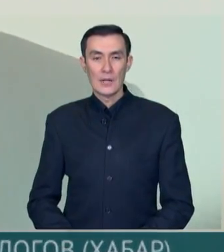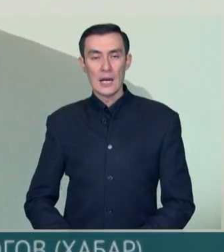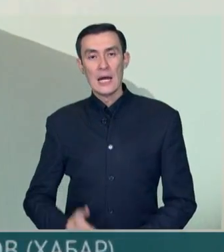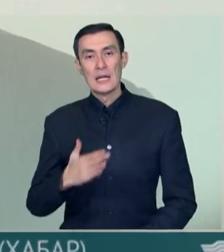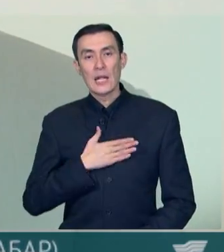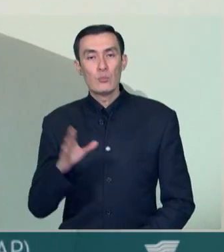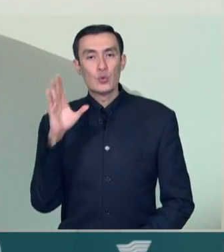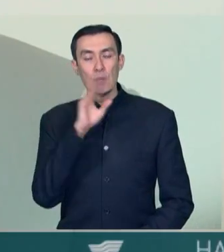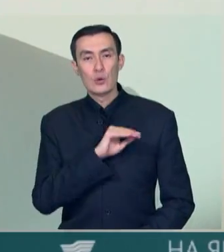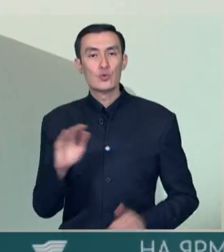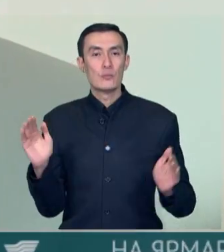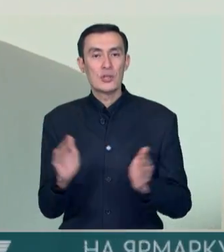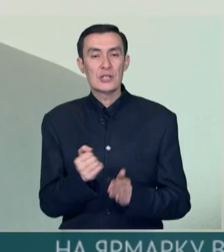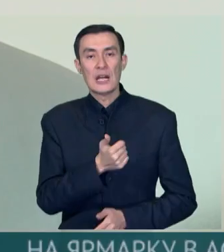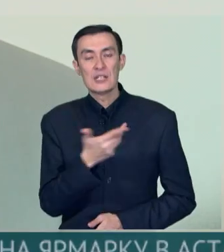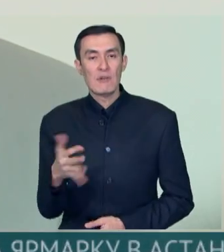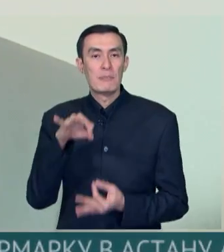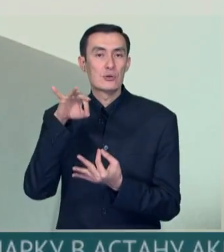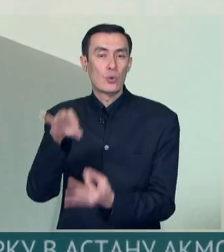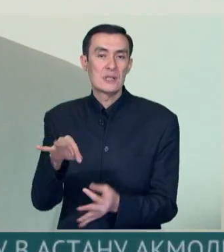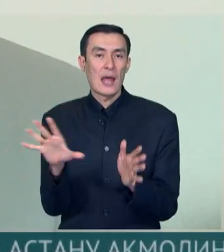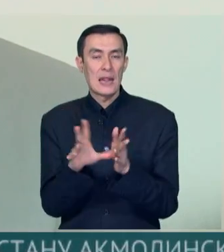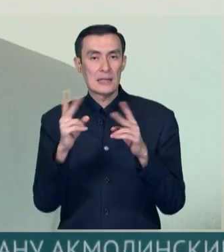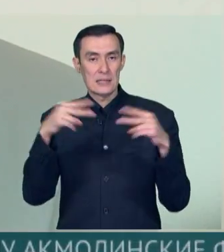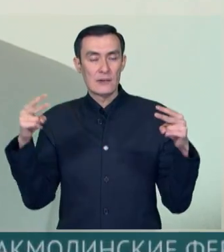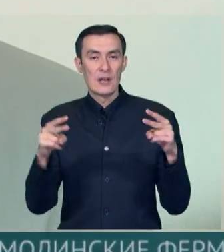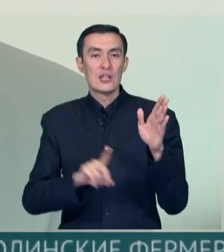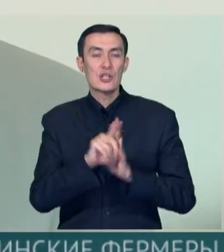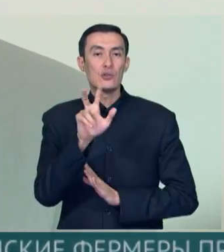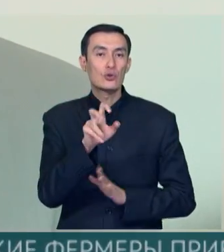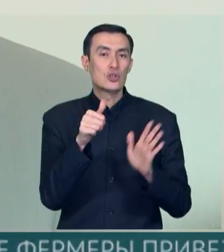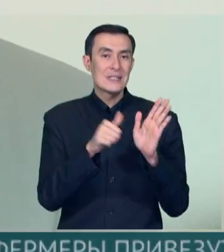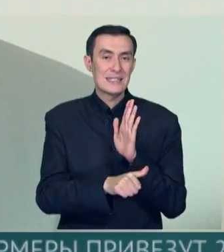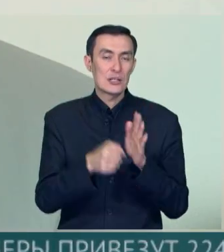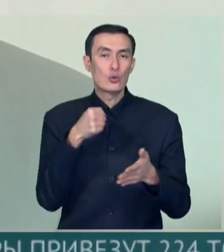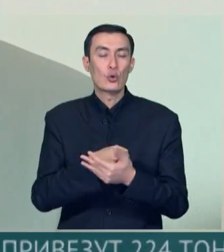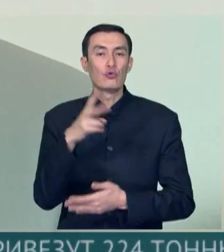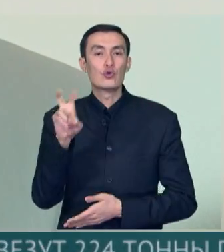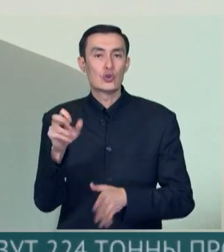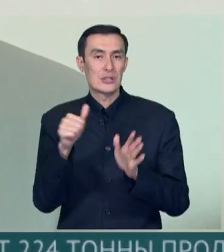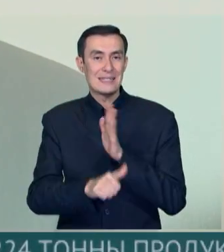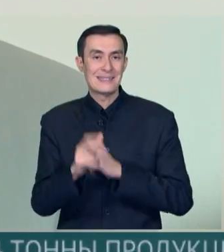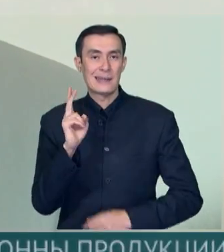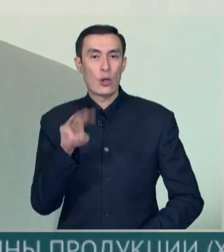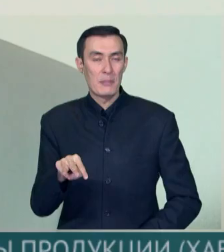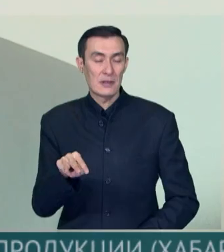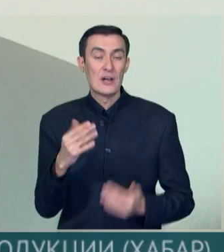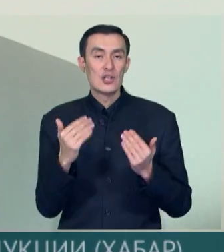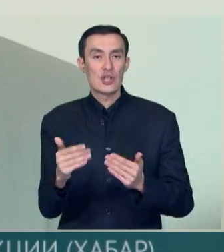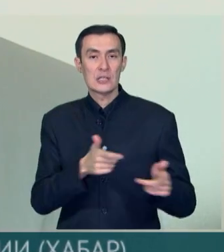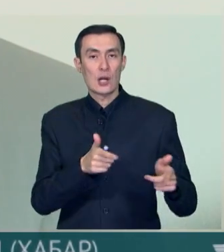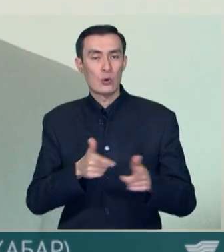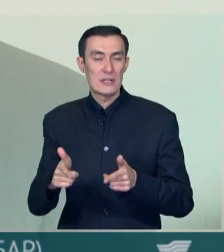Нам удалось уменьшить количество бесхозных электросетей в регионе с 360 до 260 километров. Сейчас